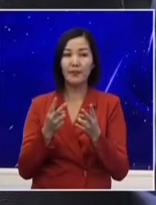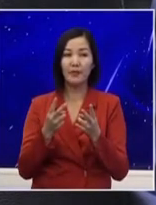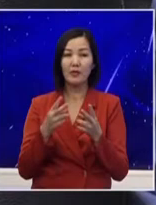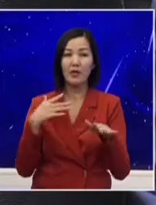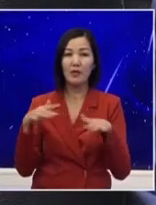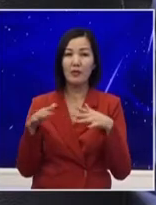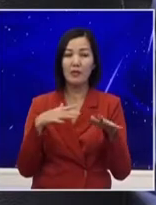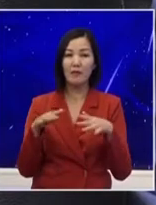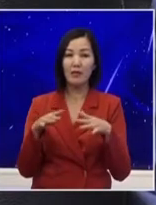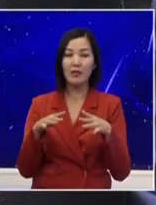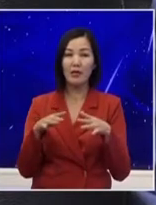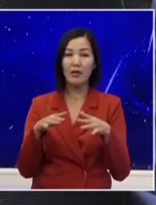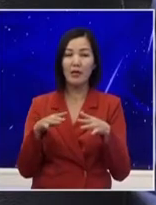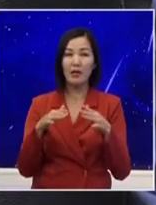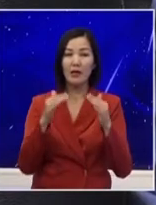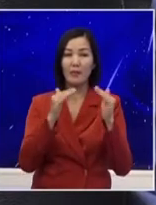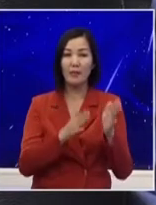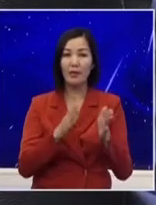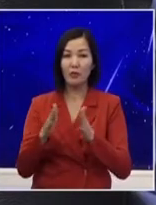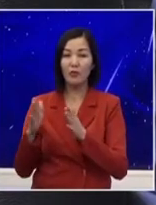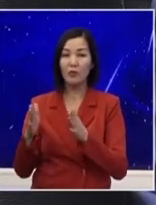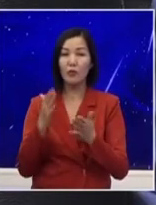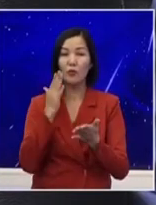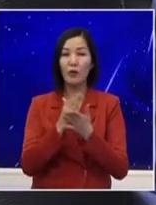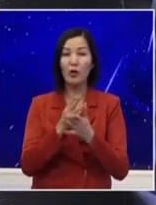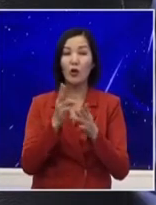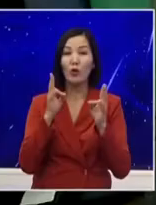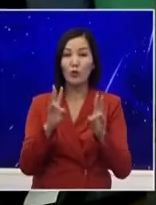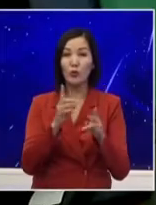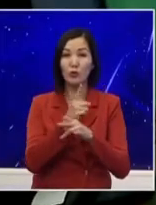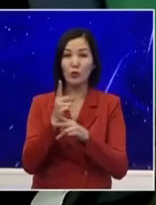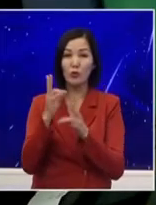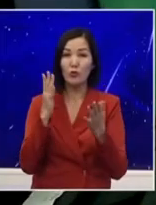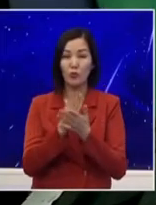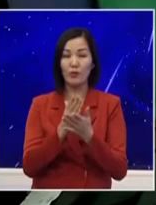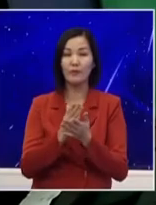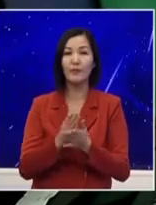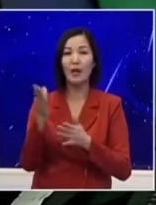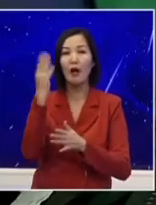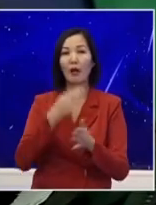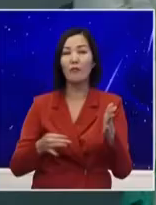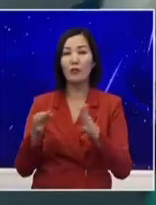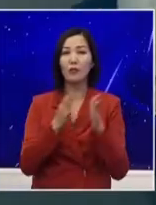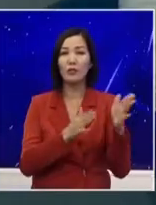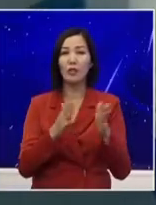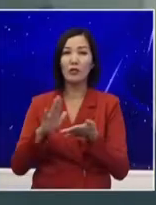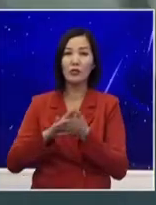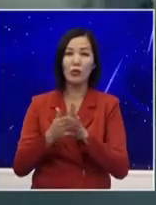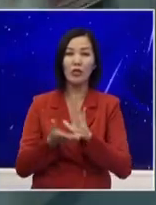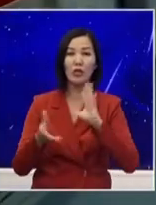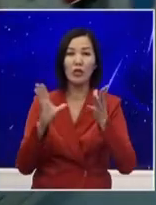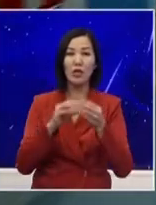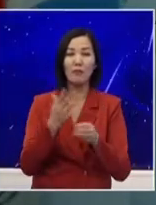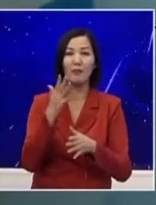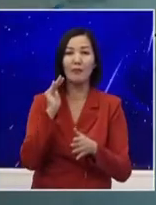послабление енді беріп жатырмыз ғой. Дегенмен де послаблениенің де өзінің шектеуі бар ғой. Алматы облысында ахуал тұрақты. Бүгінге жалпы